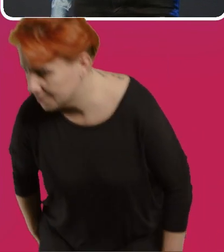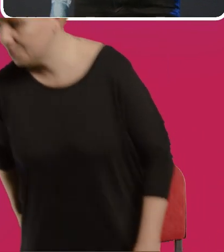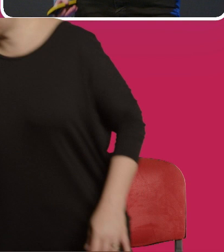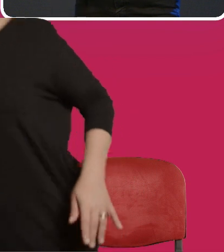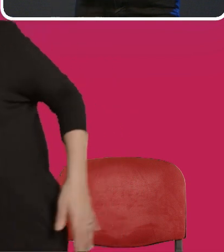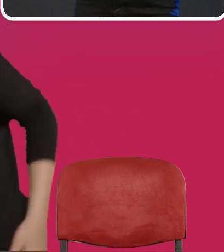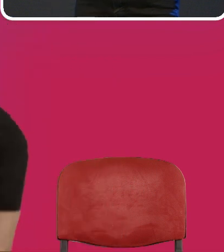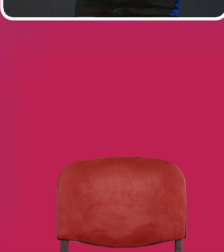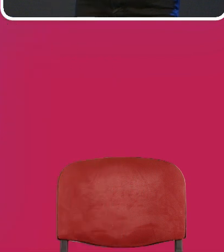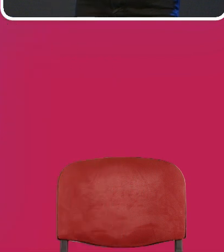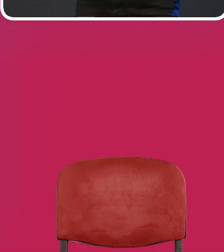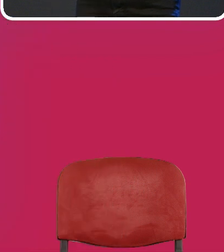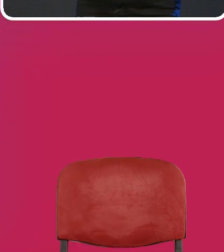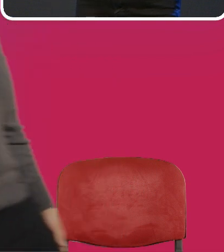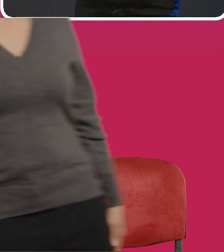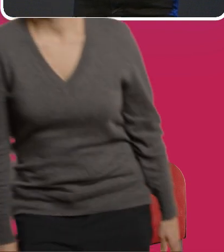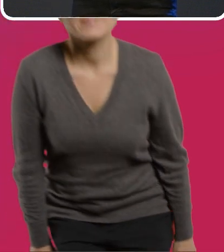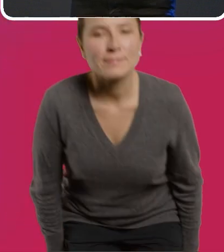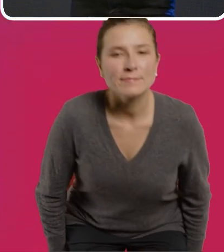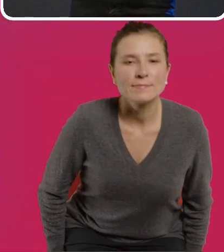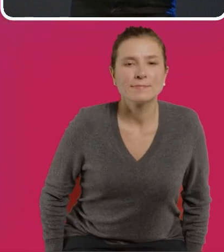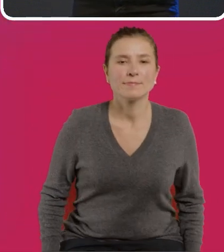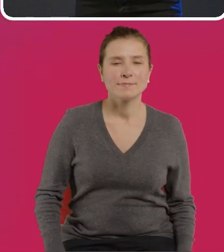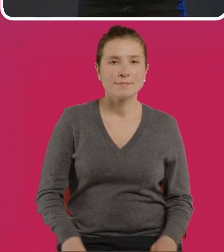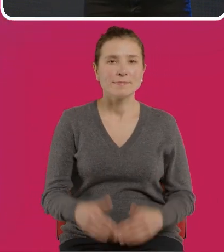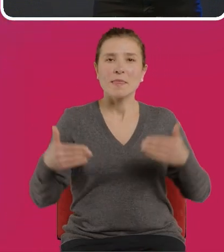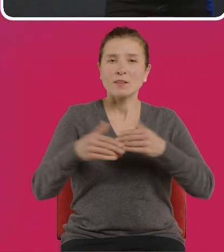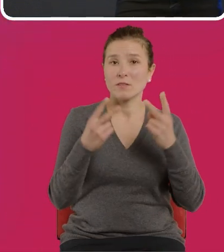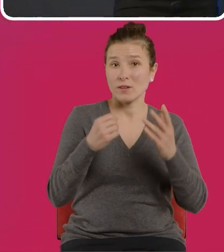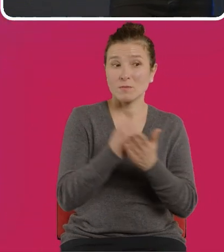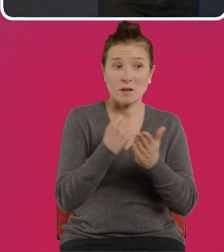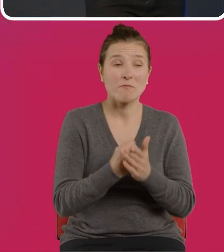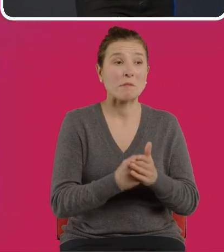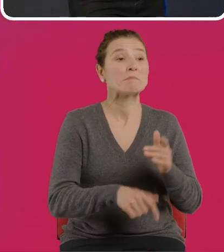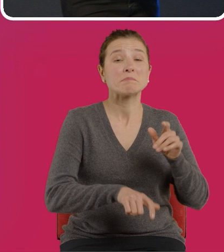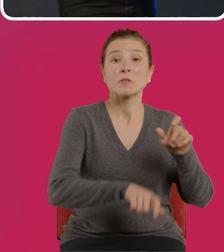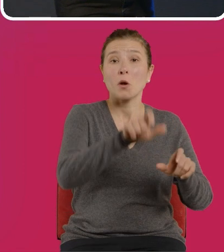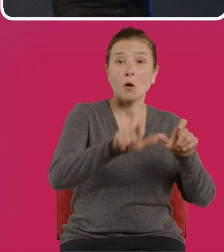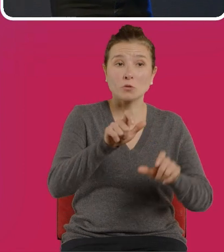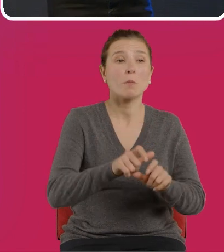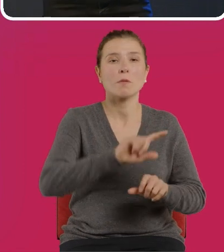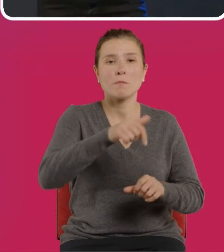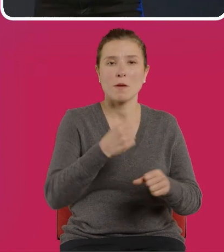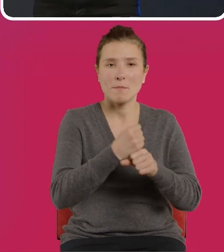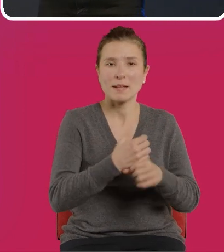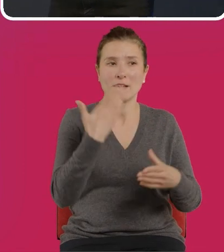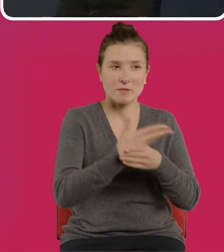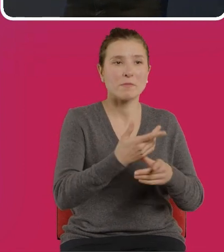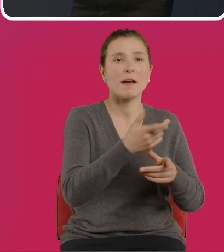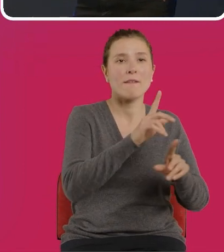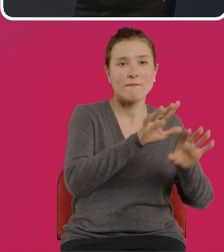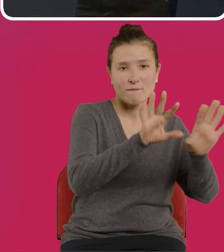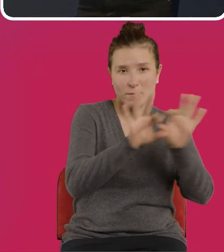ważna. Możemy, wybierając ludzi, z którymi będziemy pracować w swojej firmie, jak już mówię, ją założymy i się zdecydujemy na